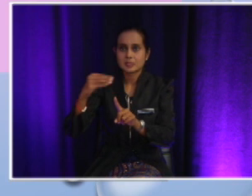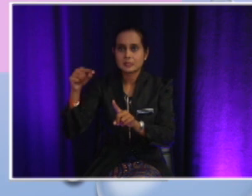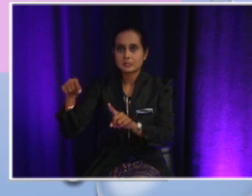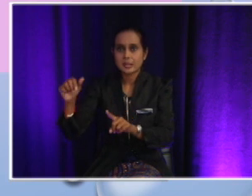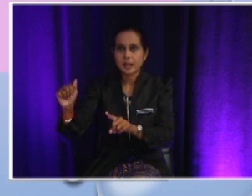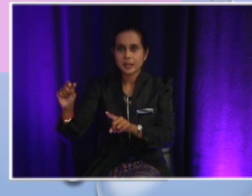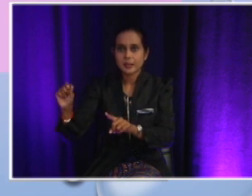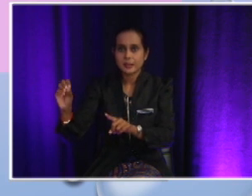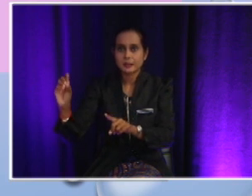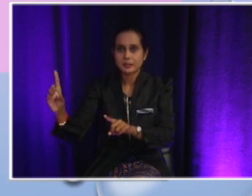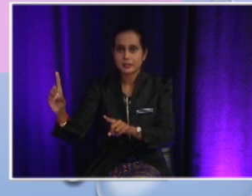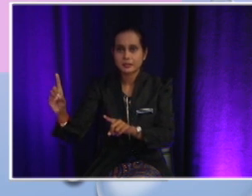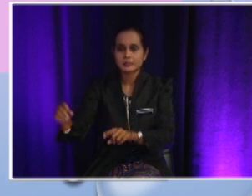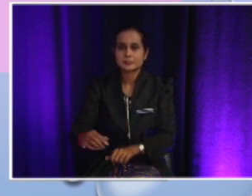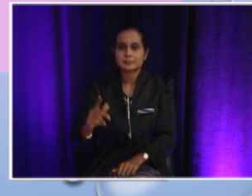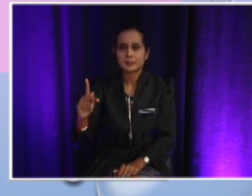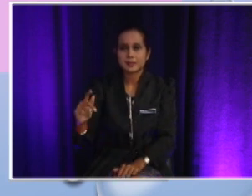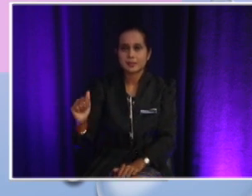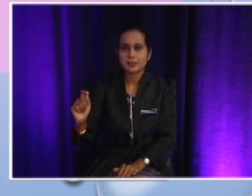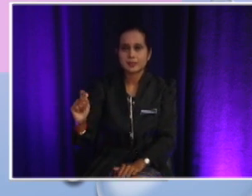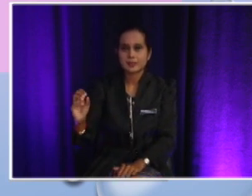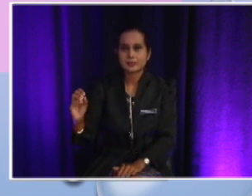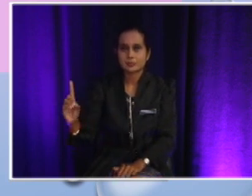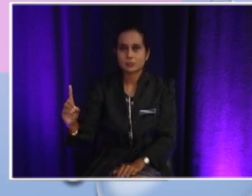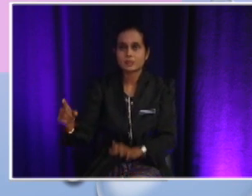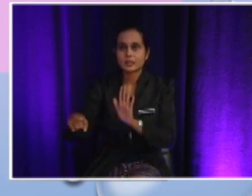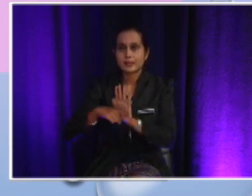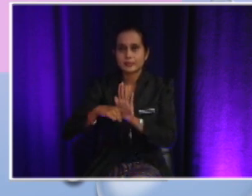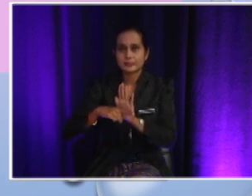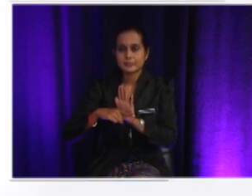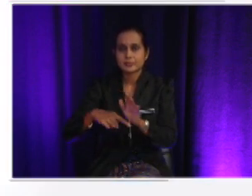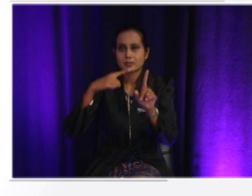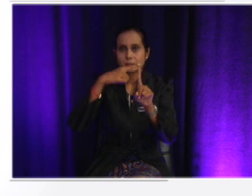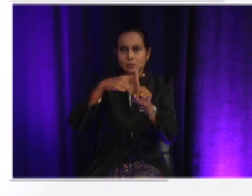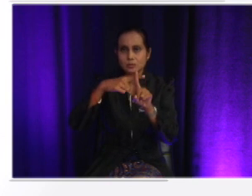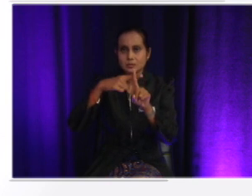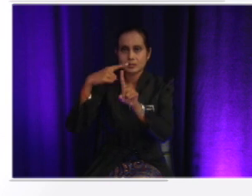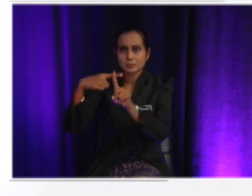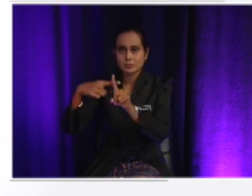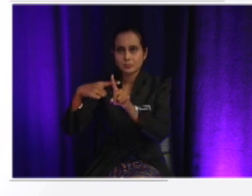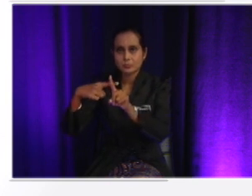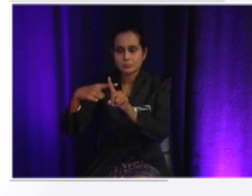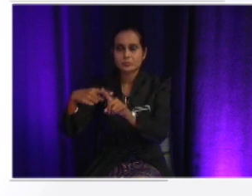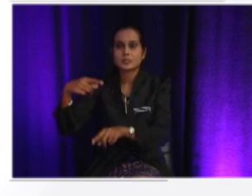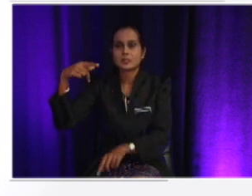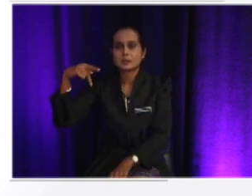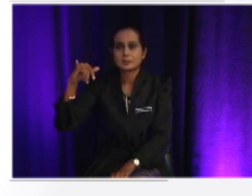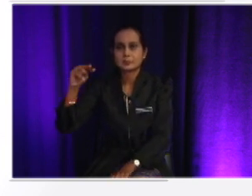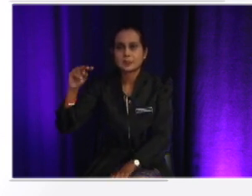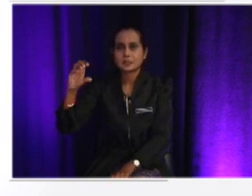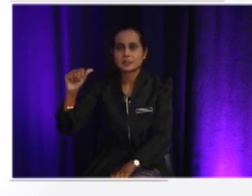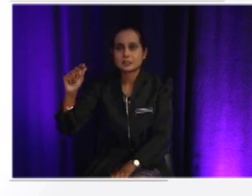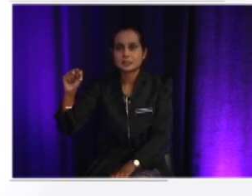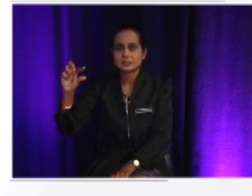tahu adalah positif, katot adalah negatif. Ya, cikgu. Jadi positif dengan positif ini akan jadi pincang hadapan. Jadi pincang